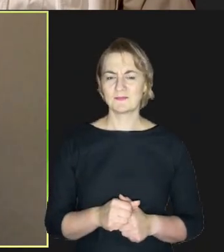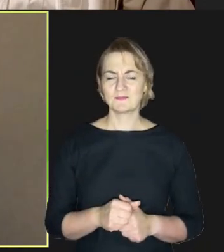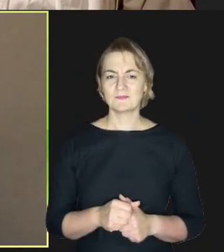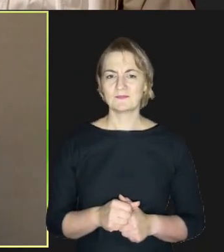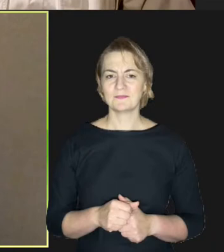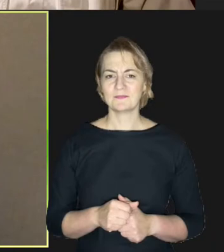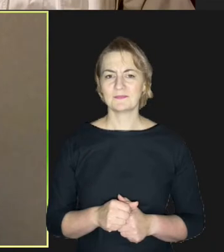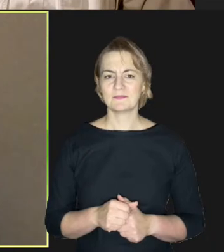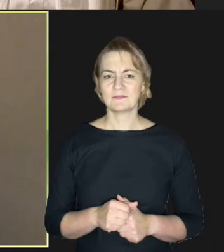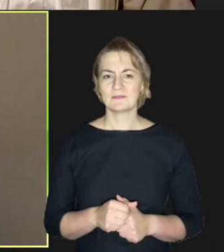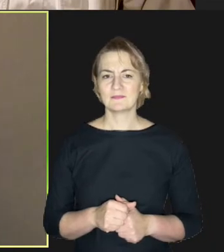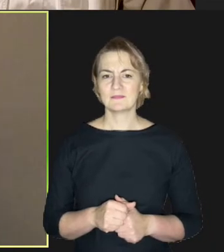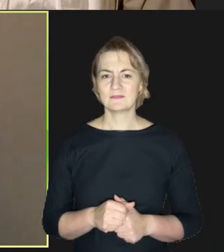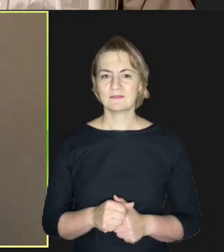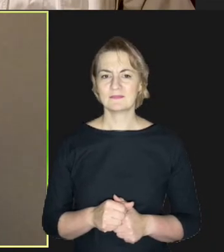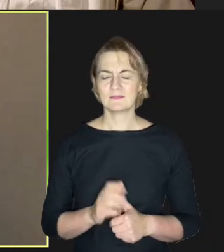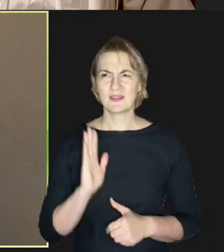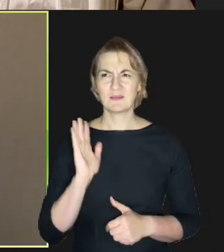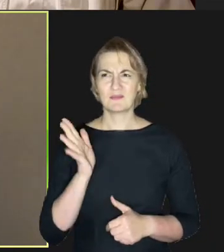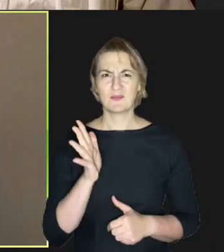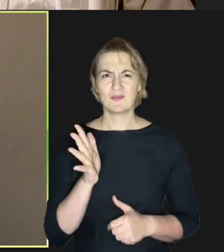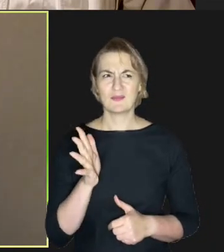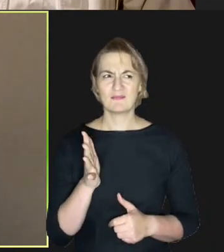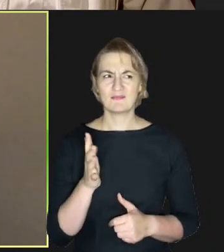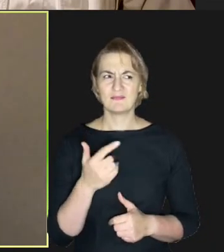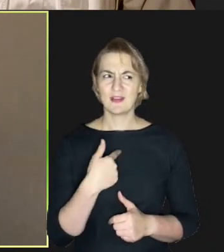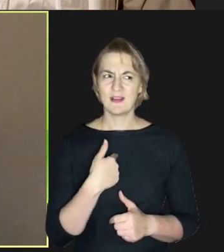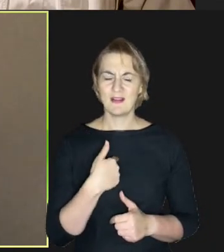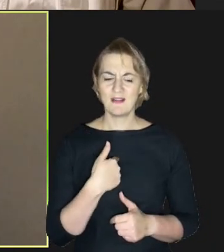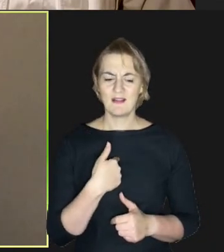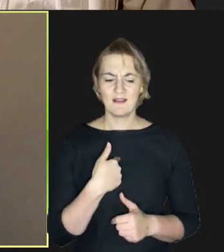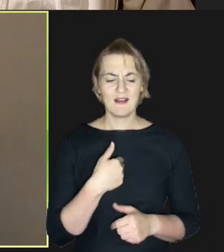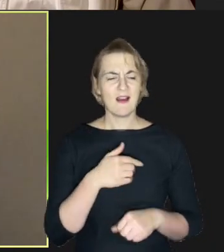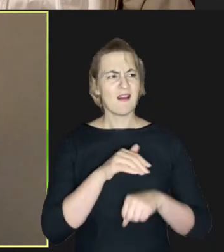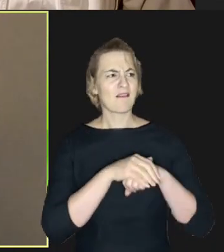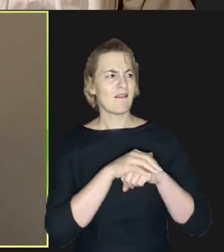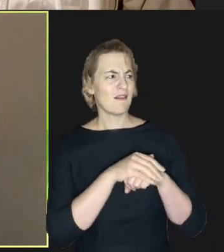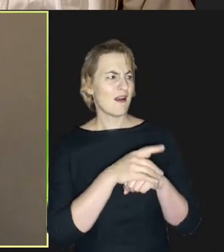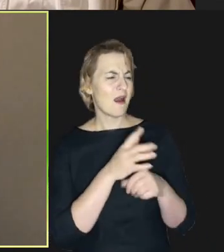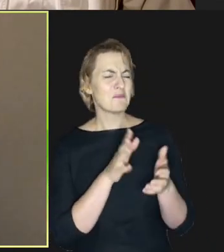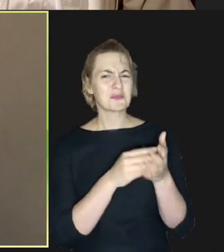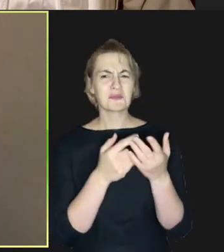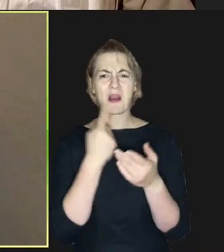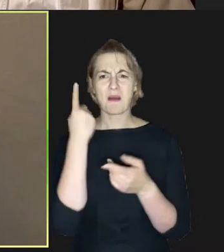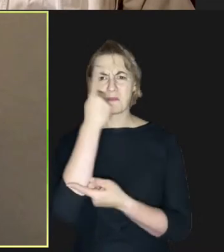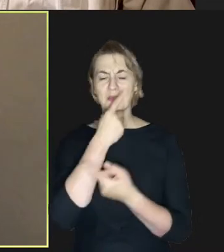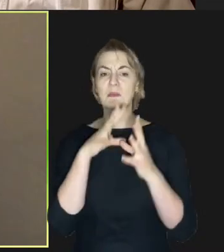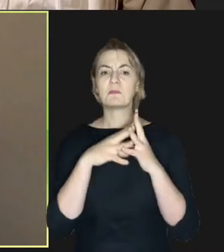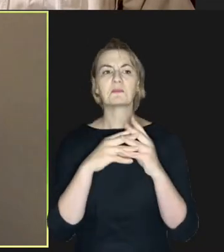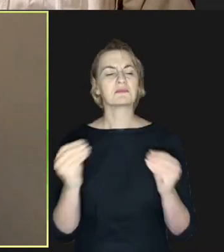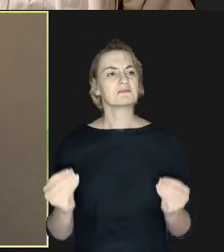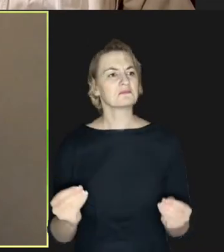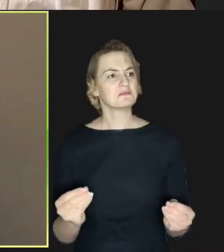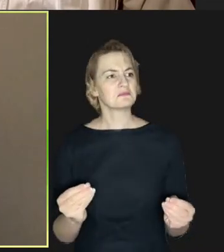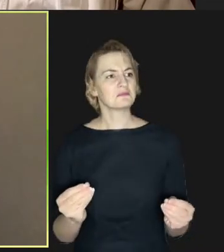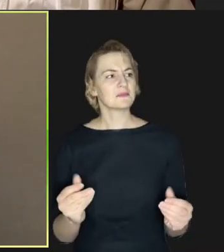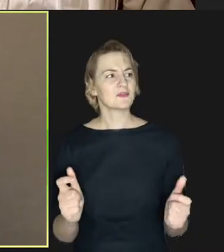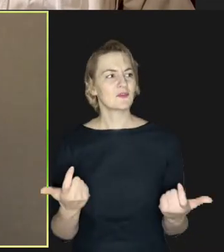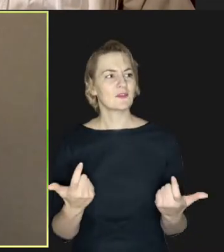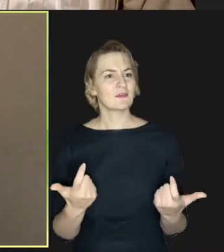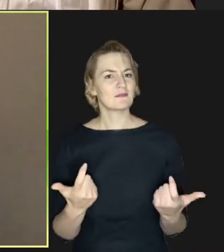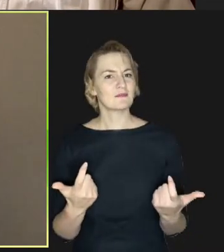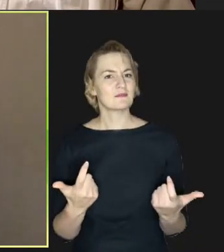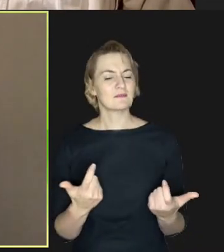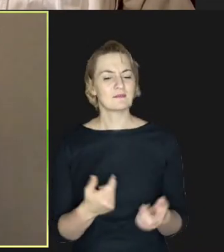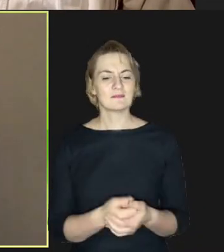I zapadła taka, i potem do tych kolegów mówię, a co by było, gdybyśmy przestali myśleć? I